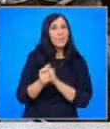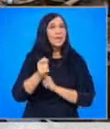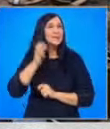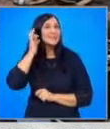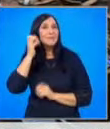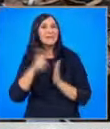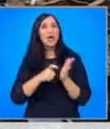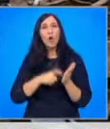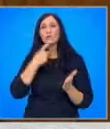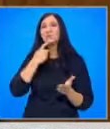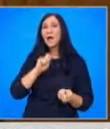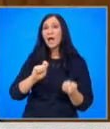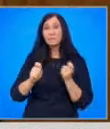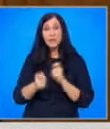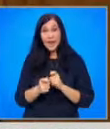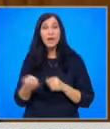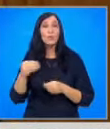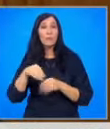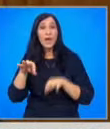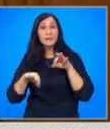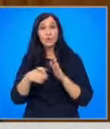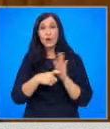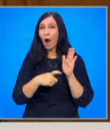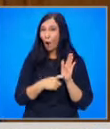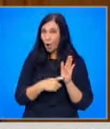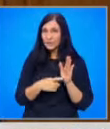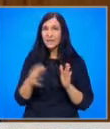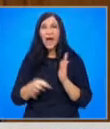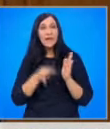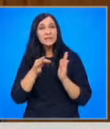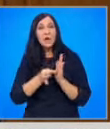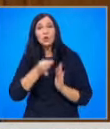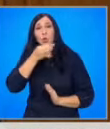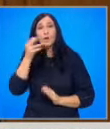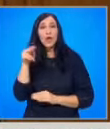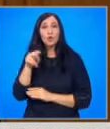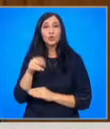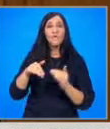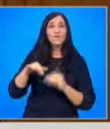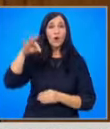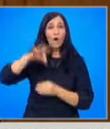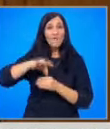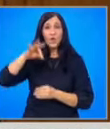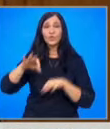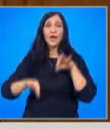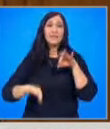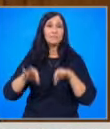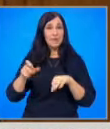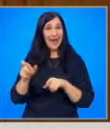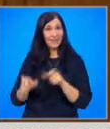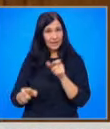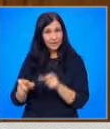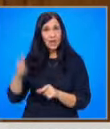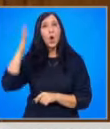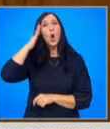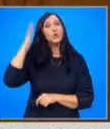закон за изменение и допълнение на изборния кодекс с цел осигуряване на контрол върху вота на избирателите